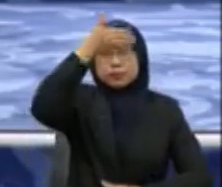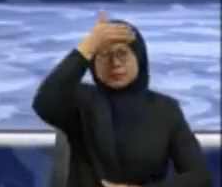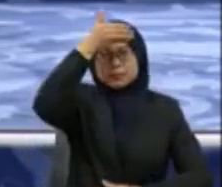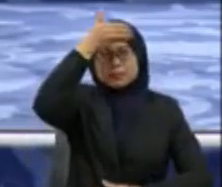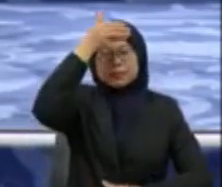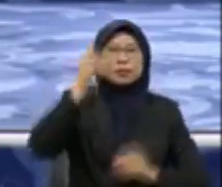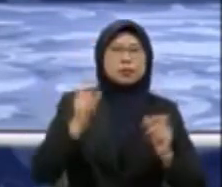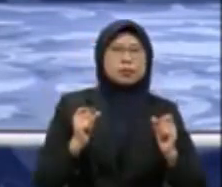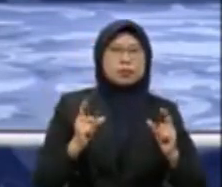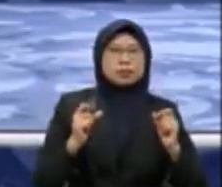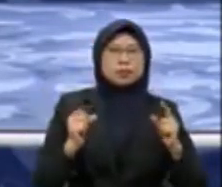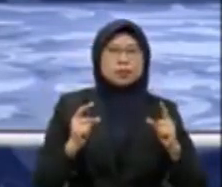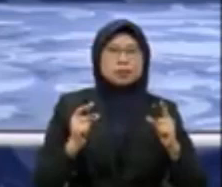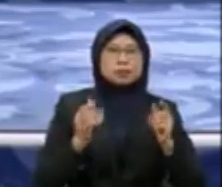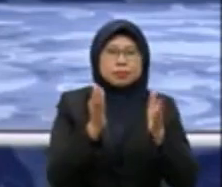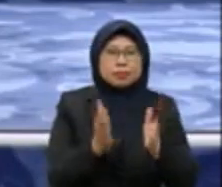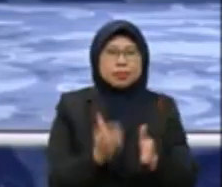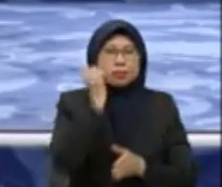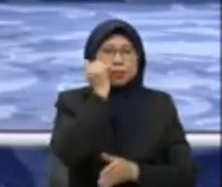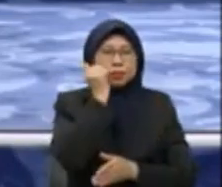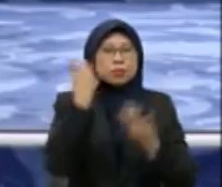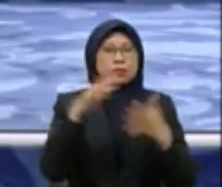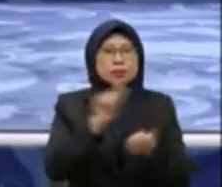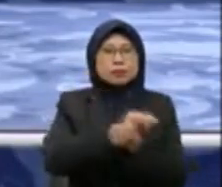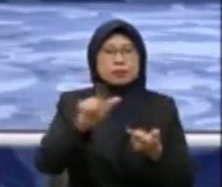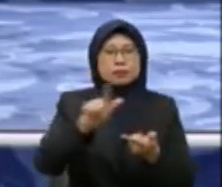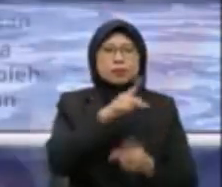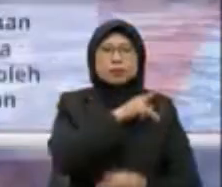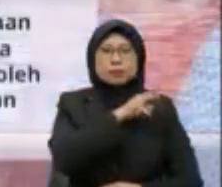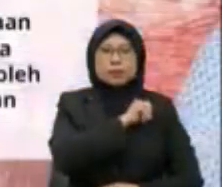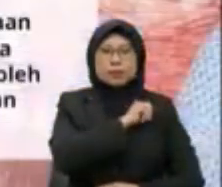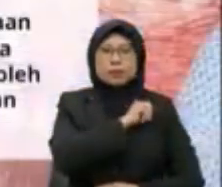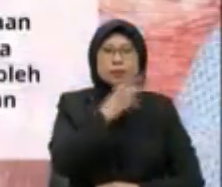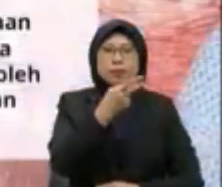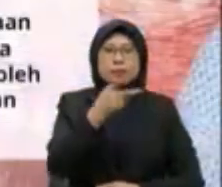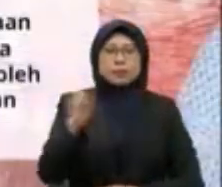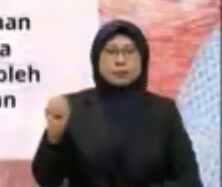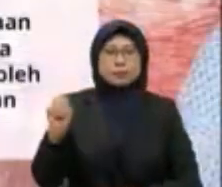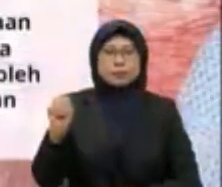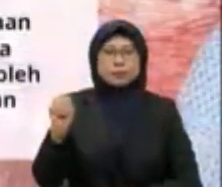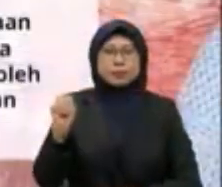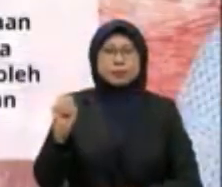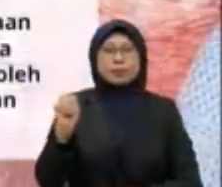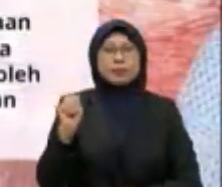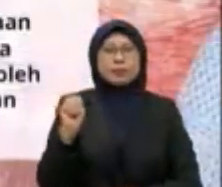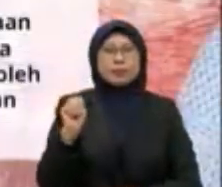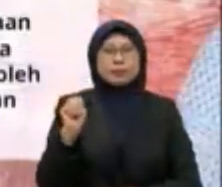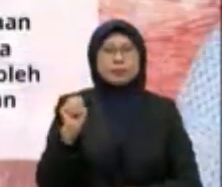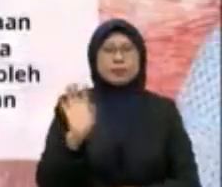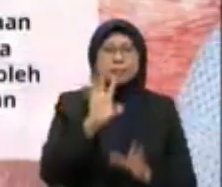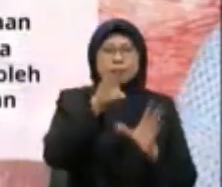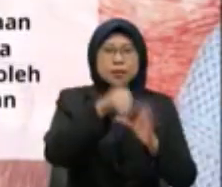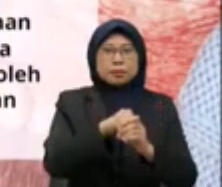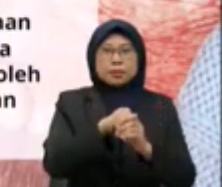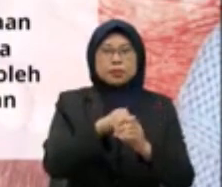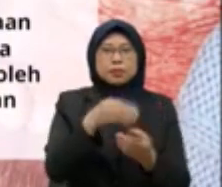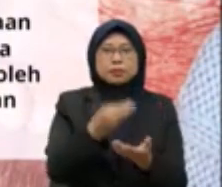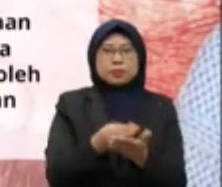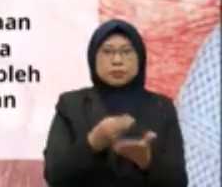kejururawatan swasta warga emas yang diluluskan oleh Kementerian Kesihatan. Ini termasuk